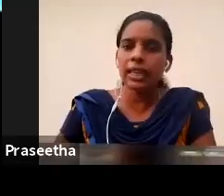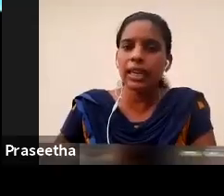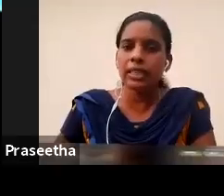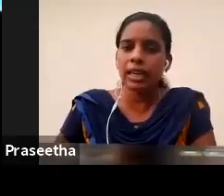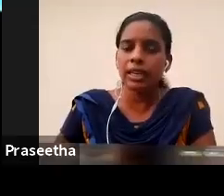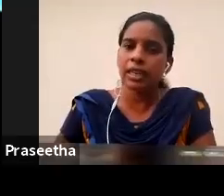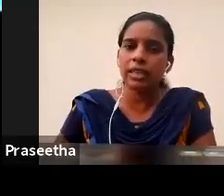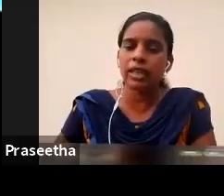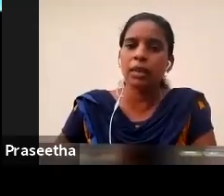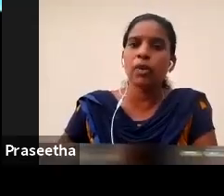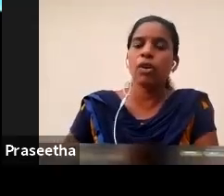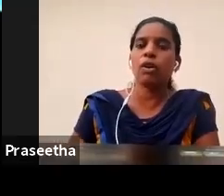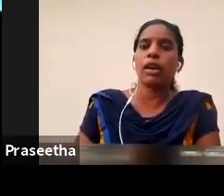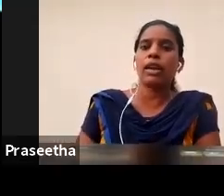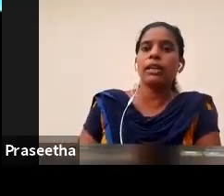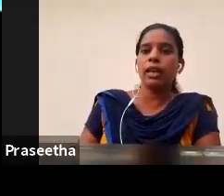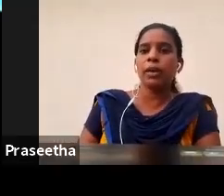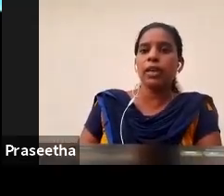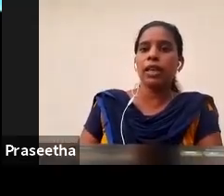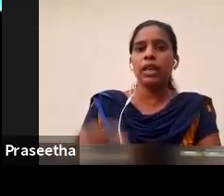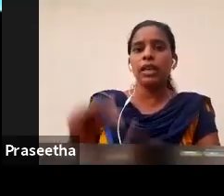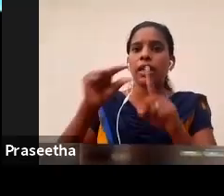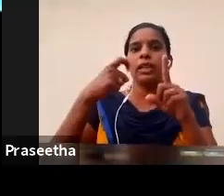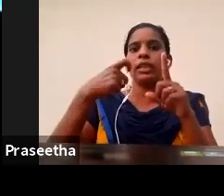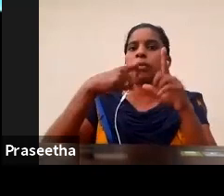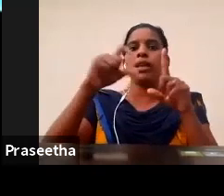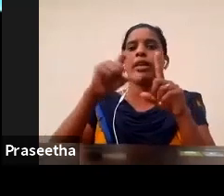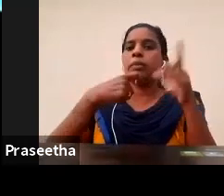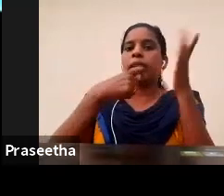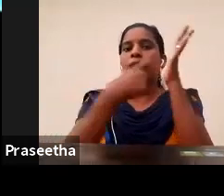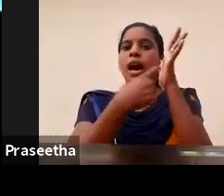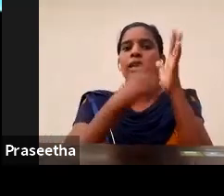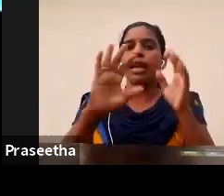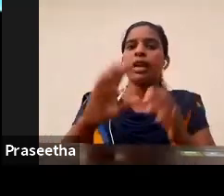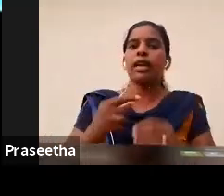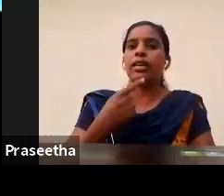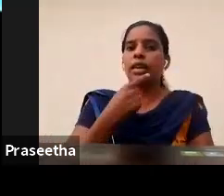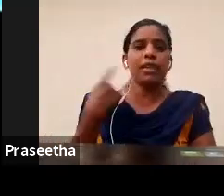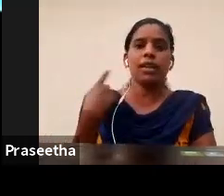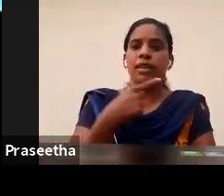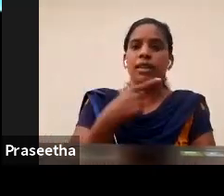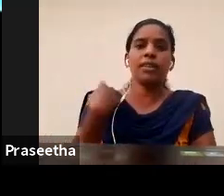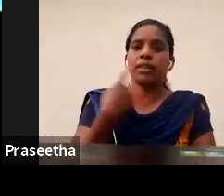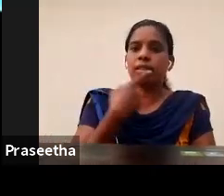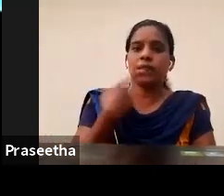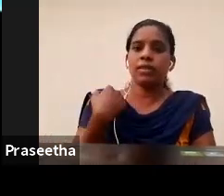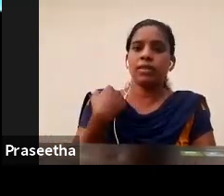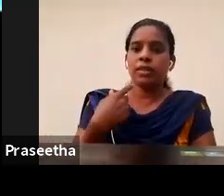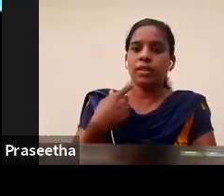ചിലതിനൊക്കെ അങ്ങനെയാണ് സാറേ ചിലതിനൊക്കെ ഇപ്പോ റെഡ് എന്നാണ് പറയുന്നതെങ്കിൽ റെഡിന് നമ്മള് പിന്നെ ആറ് നല്ല കാണിക്കാം ഇതാണ്